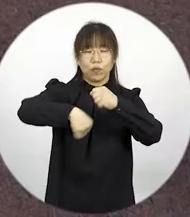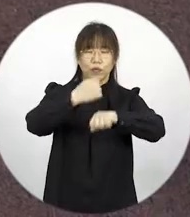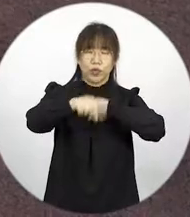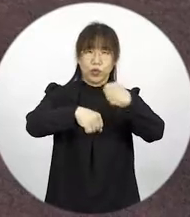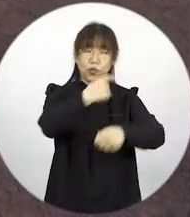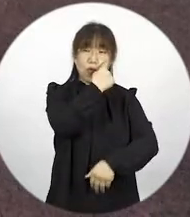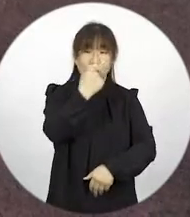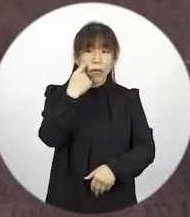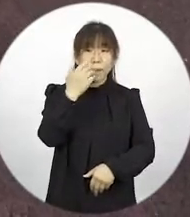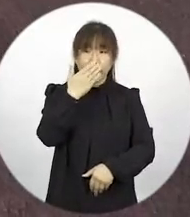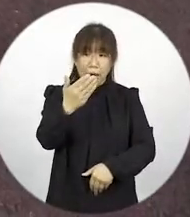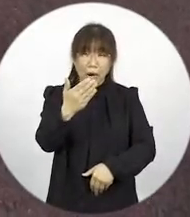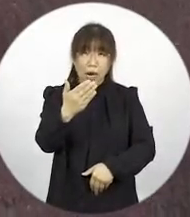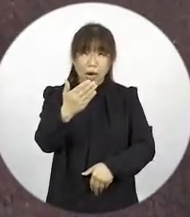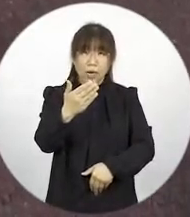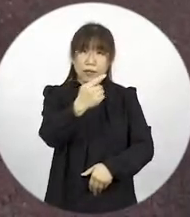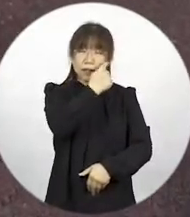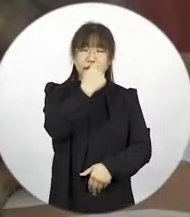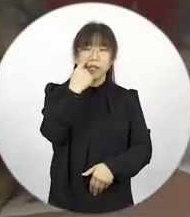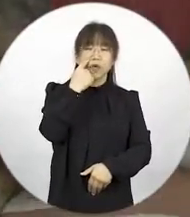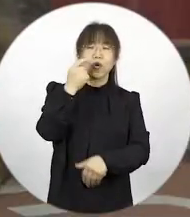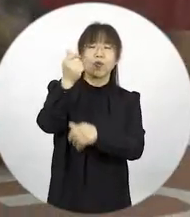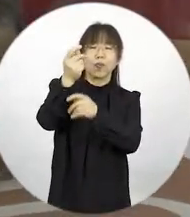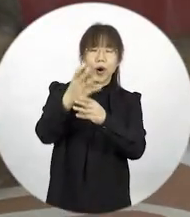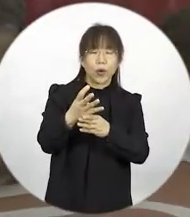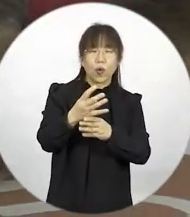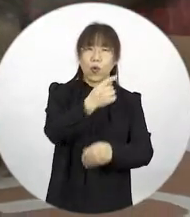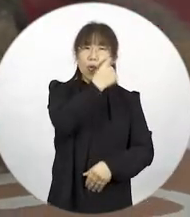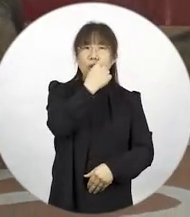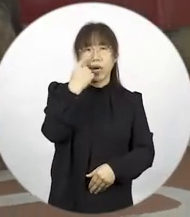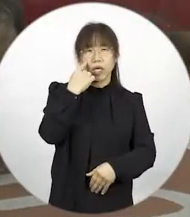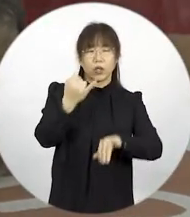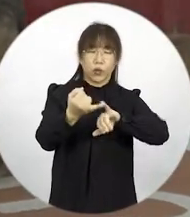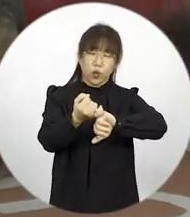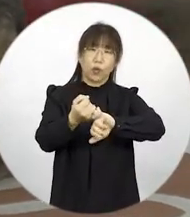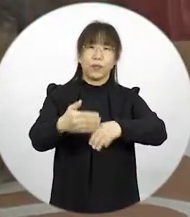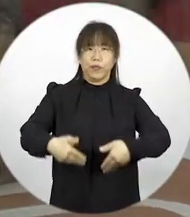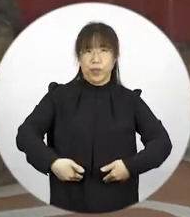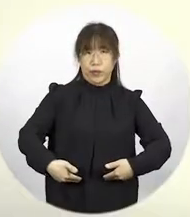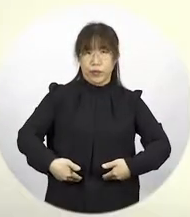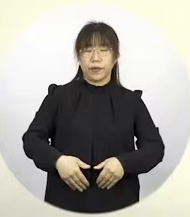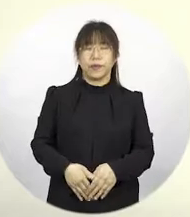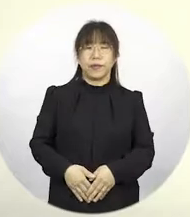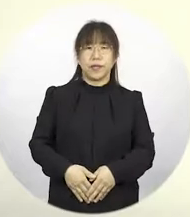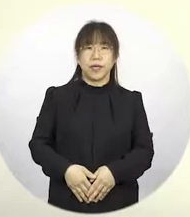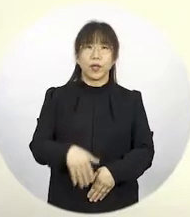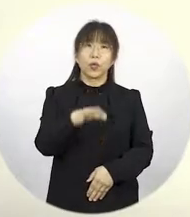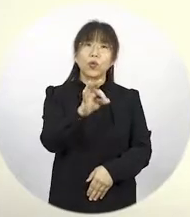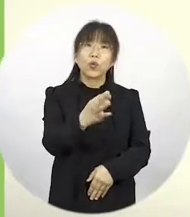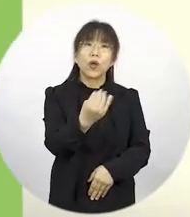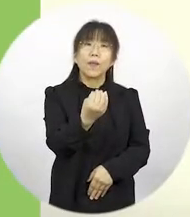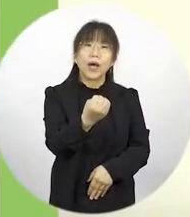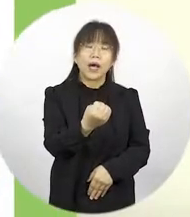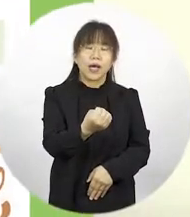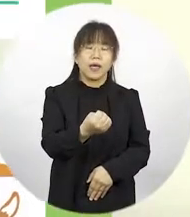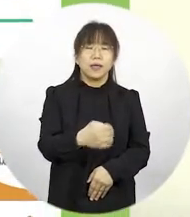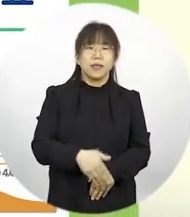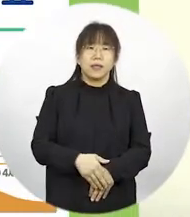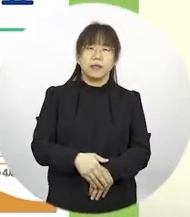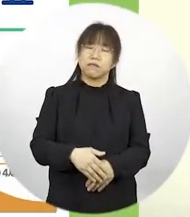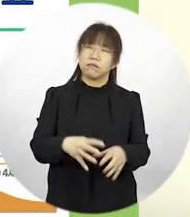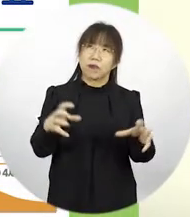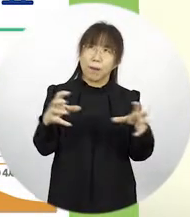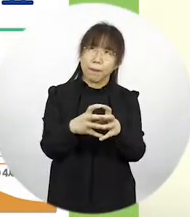있는 등록번호가 표기된 인식표나 동물 등록증을 지참해야 합니다. 접종 비용은 백신 비용과 시술